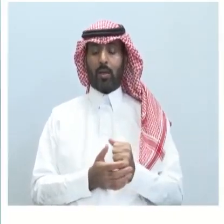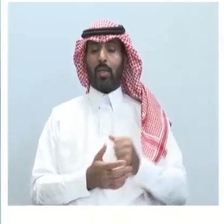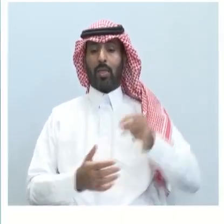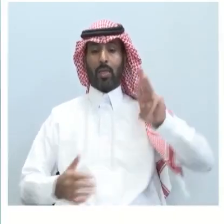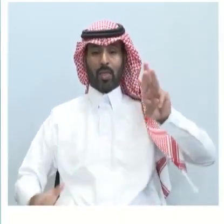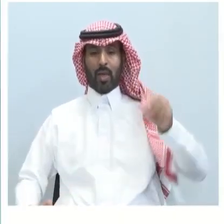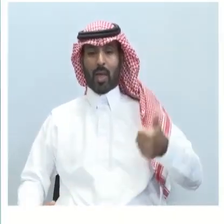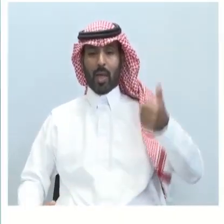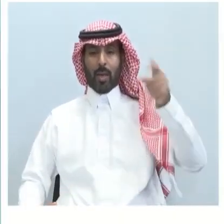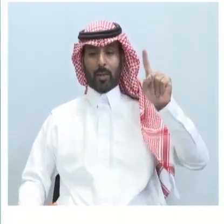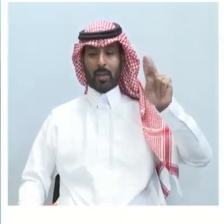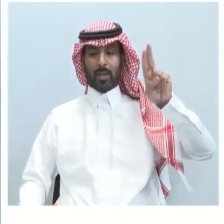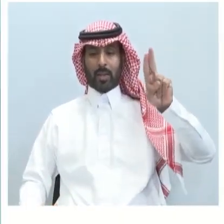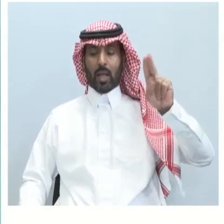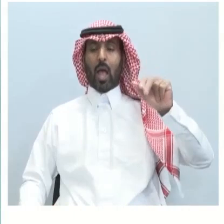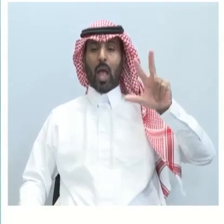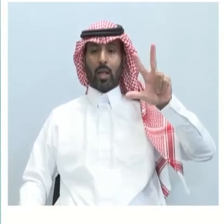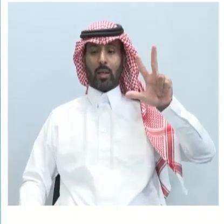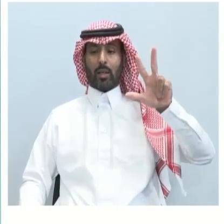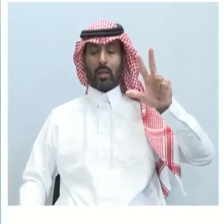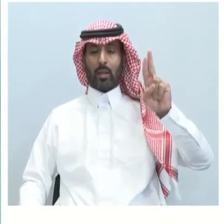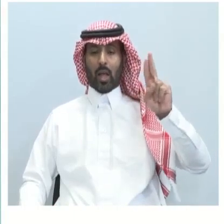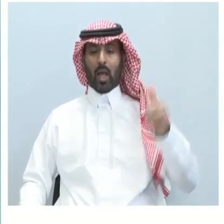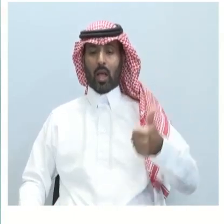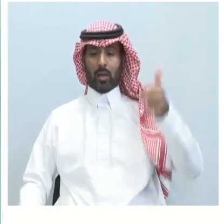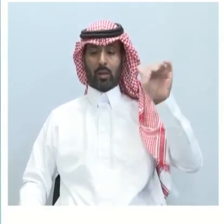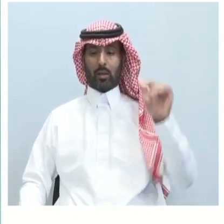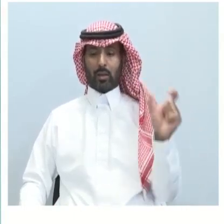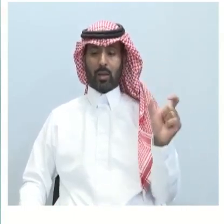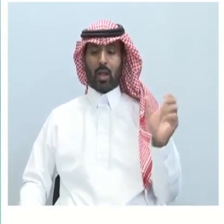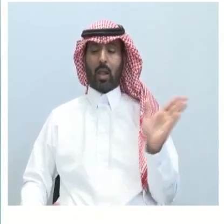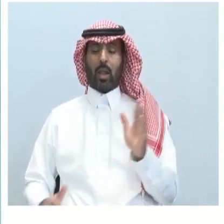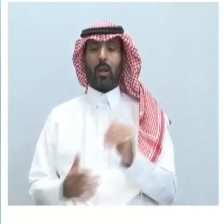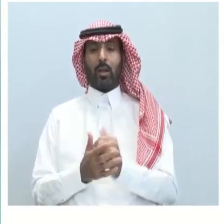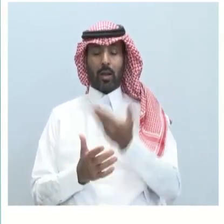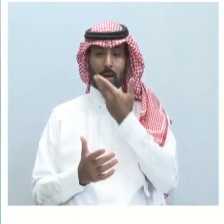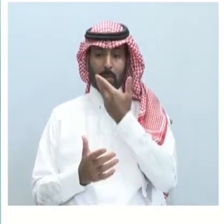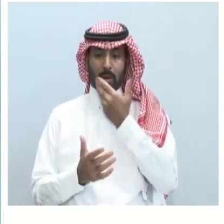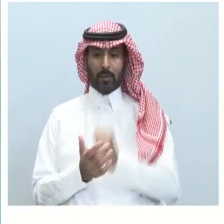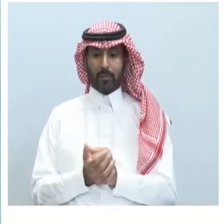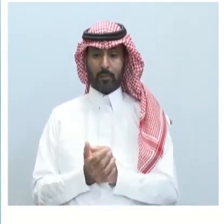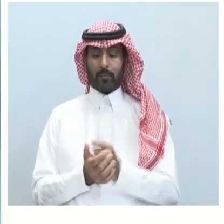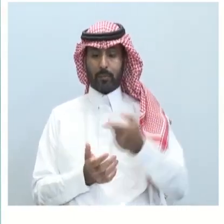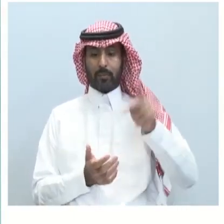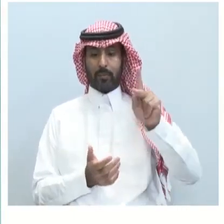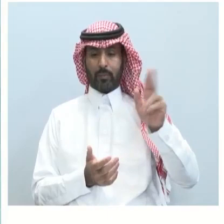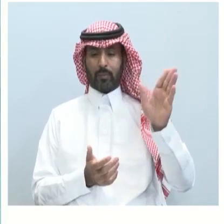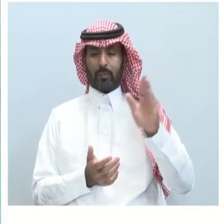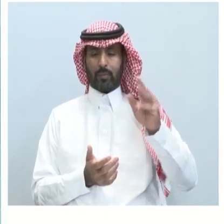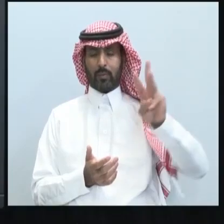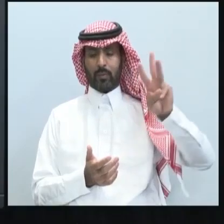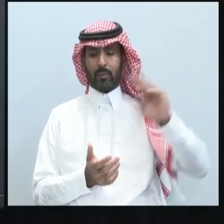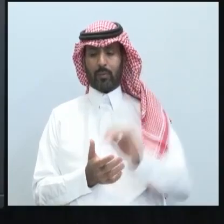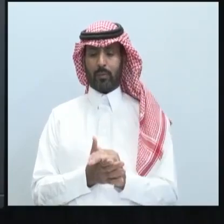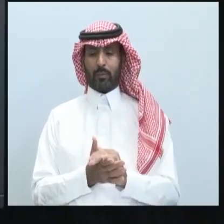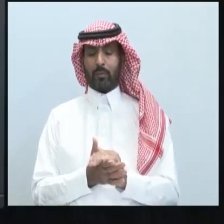سابقا انه ثابت تاين الحمض اللي هو من هو اسد والكي بي اللي هو ثابت